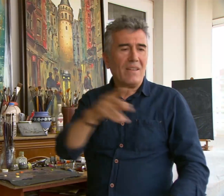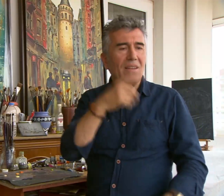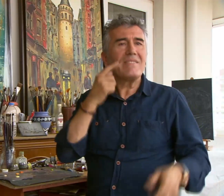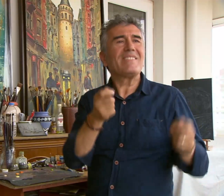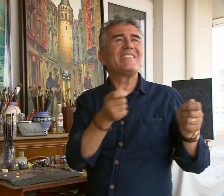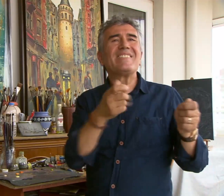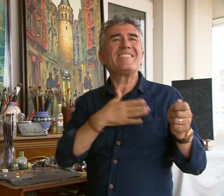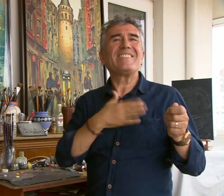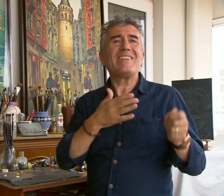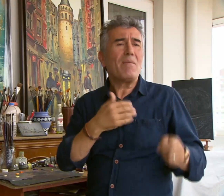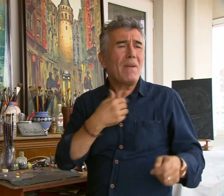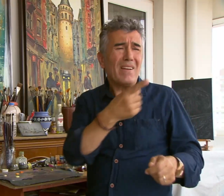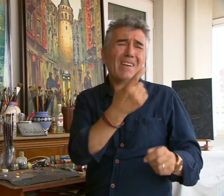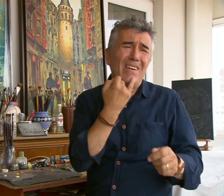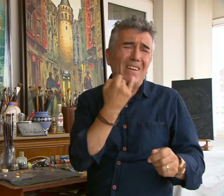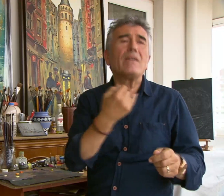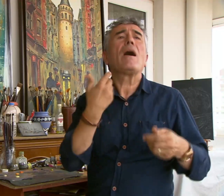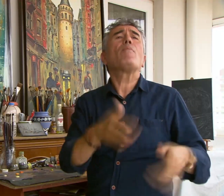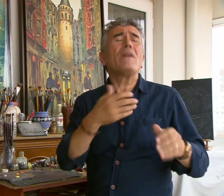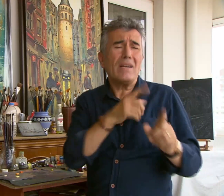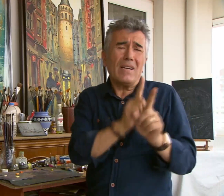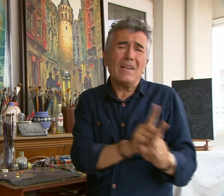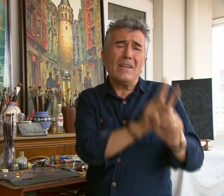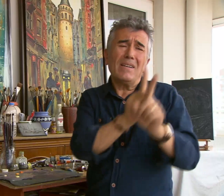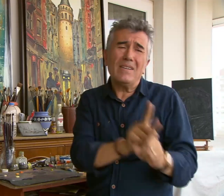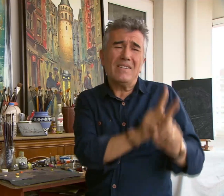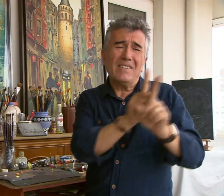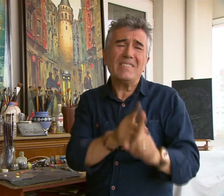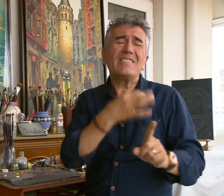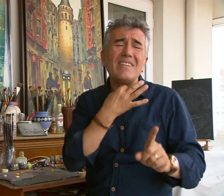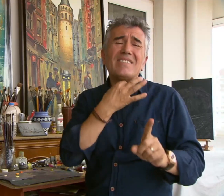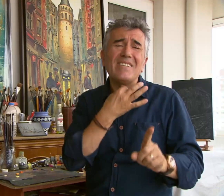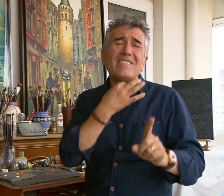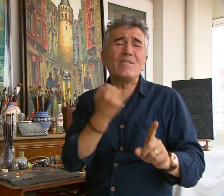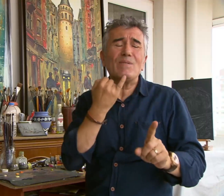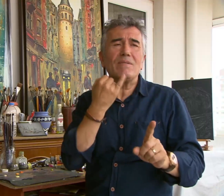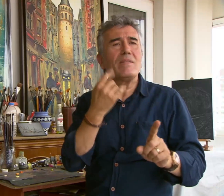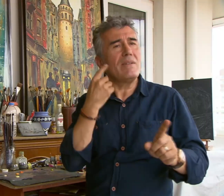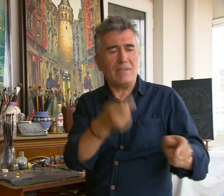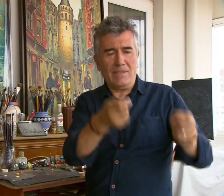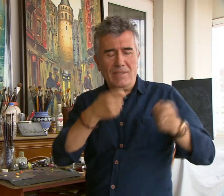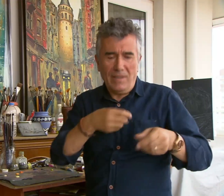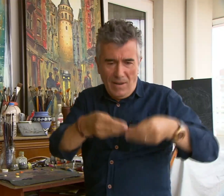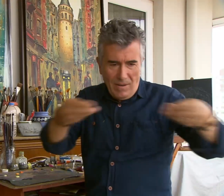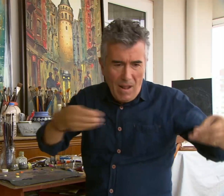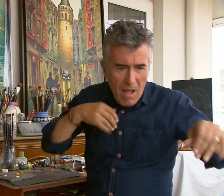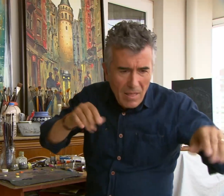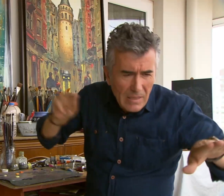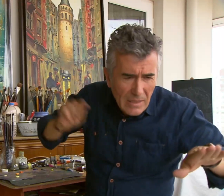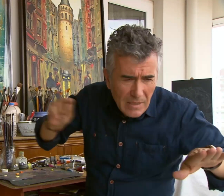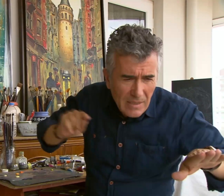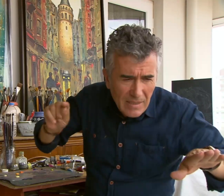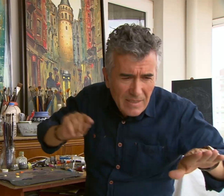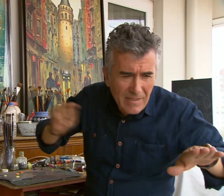Öğretmen gittikten sonra o bir çocuğa teslim etmişti öğretmen resmini. O çocuktan rica ettim, o resmi